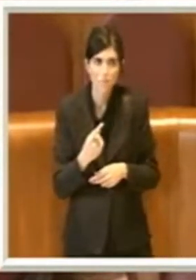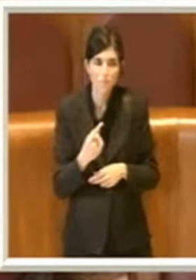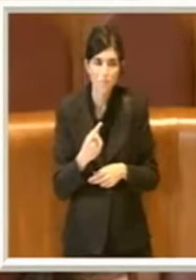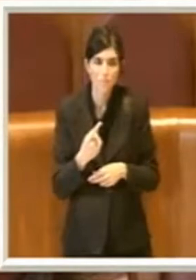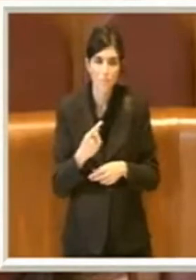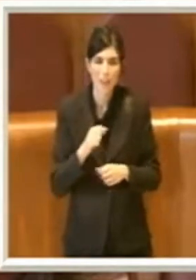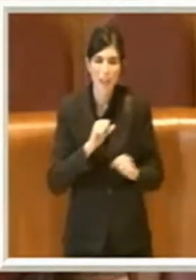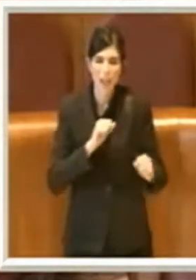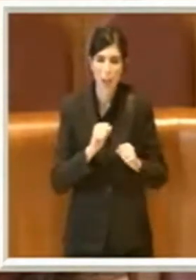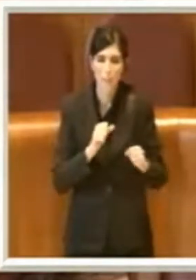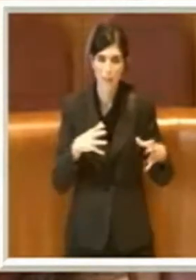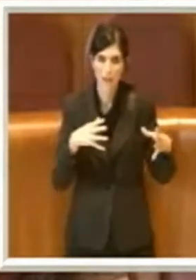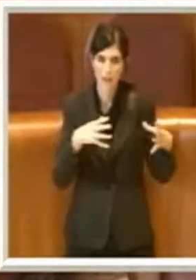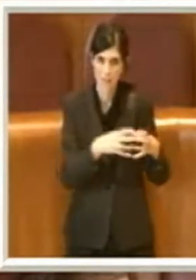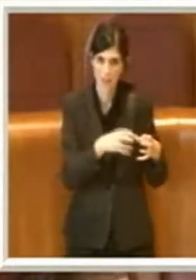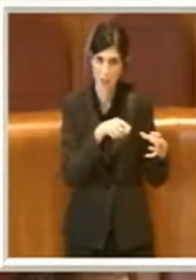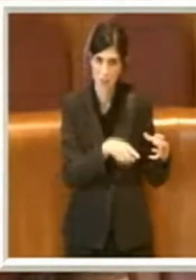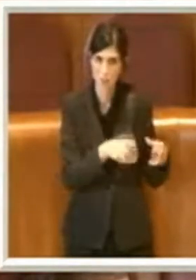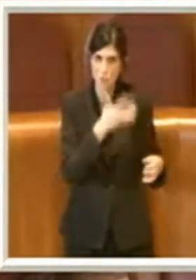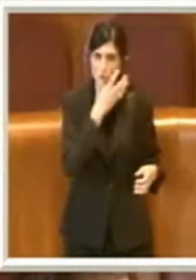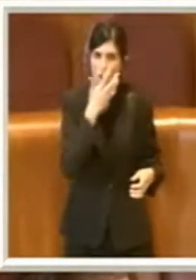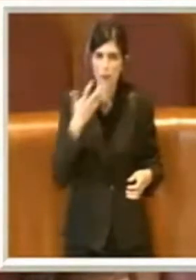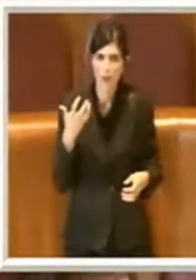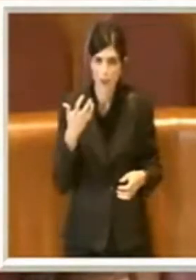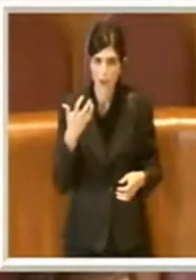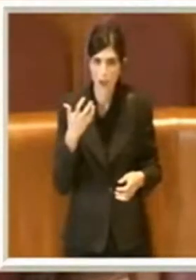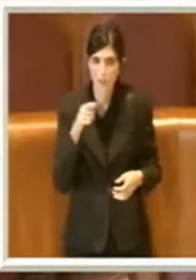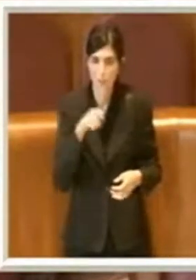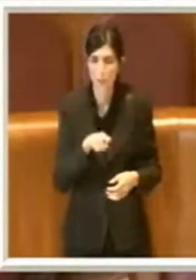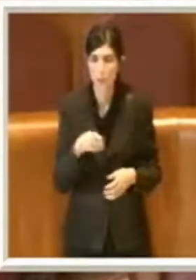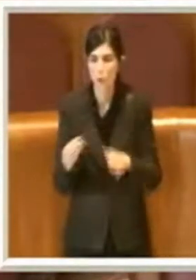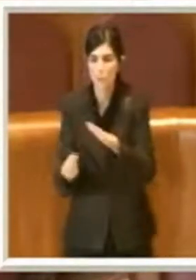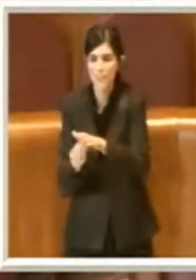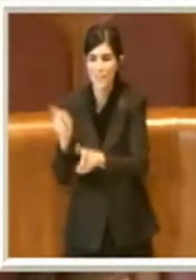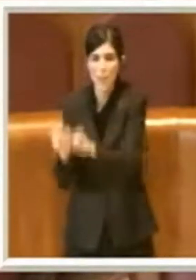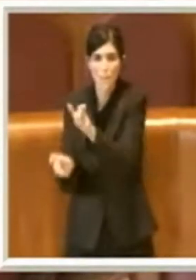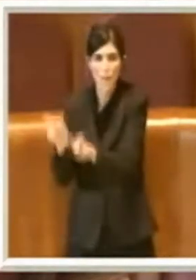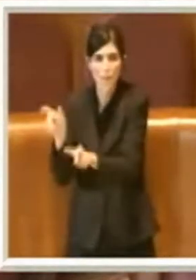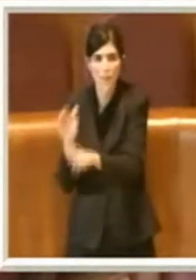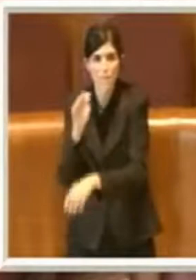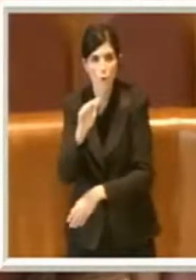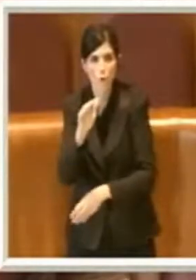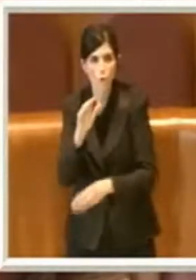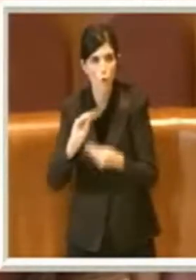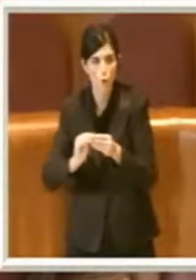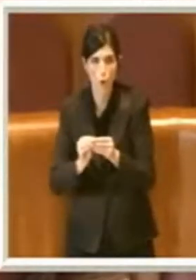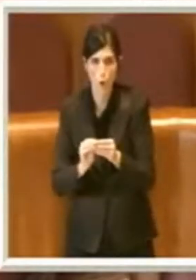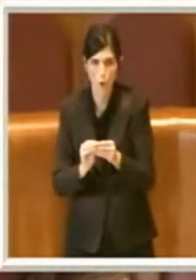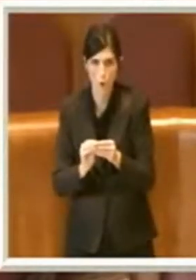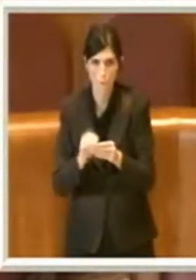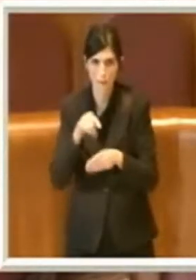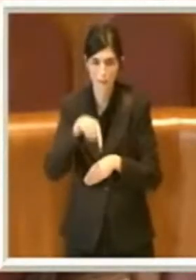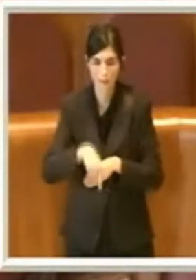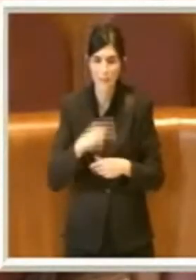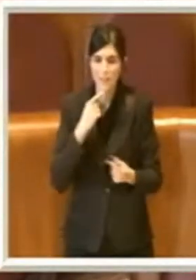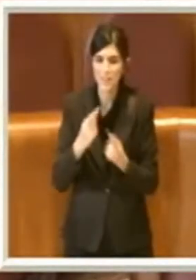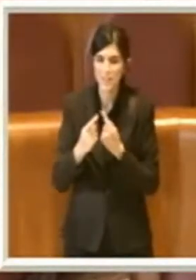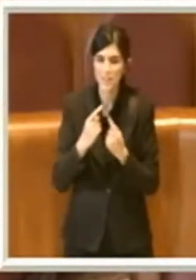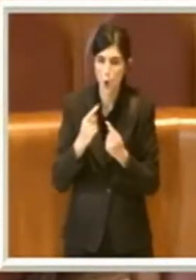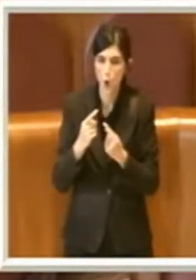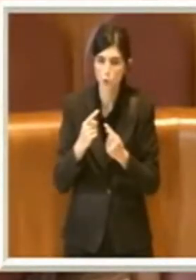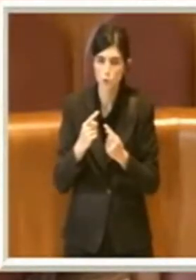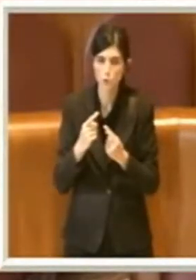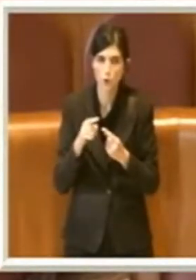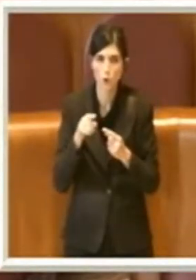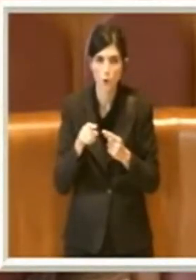questa amministrazione ha a cuore comunque il destino dei lavoratori, nonostante si sia intrapreso un discorso a più